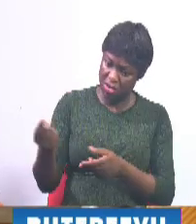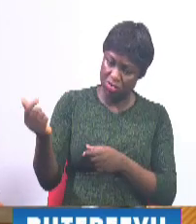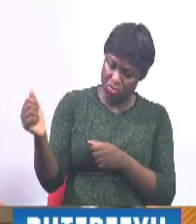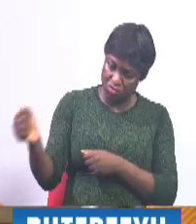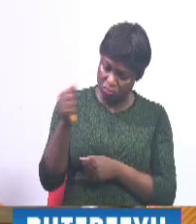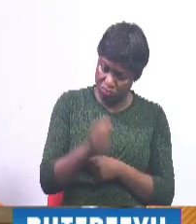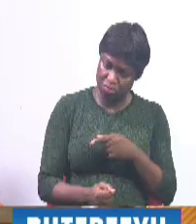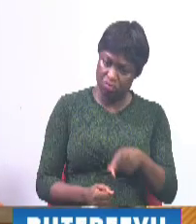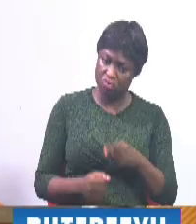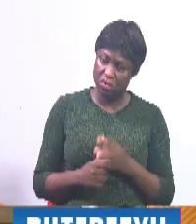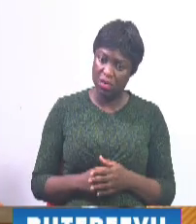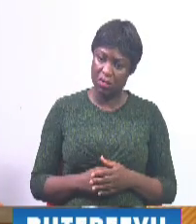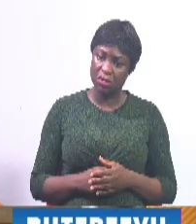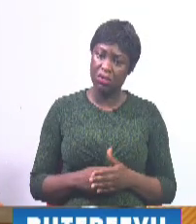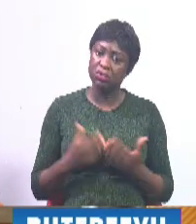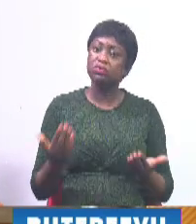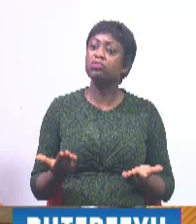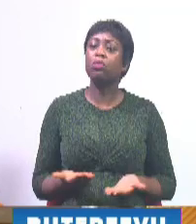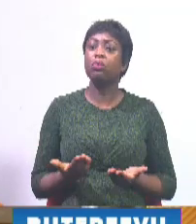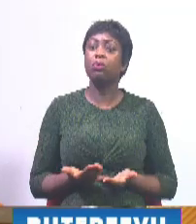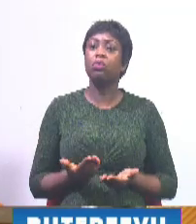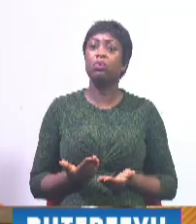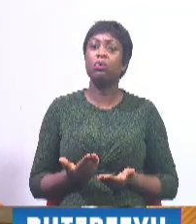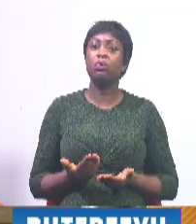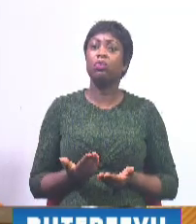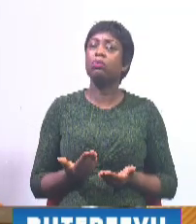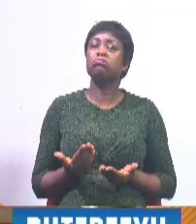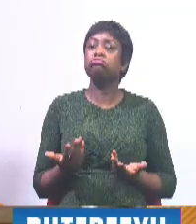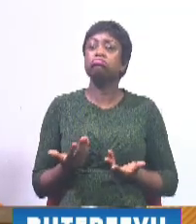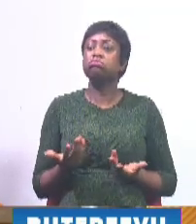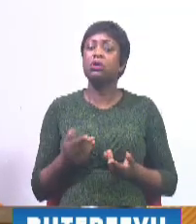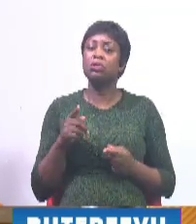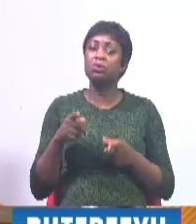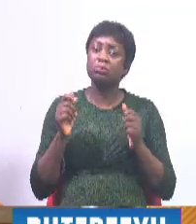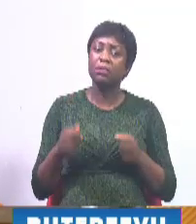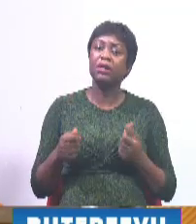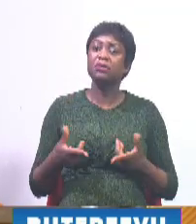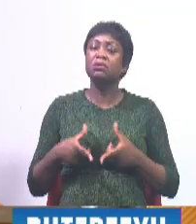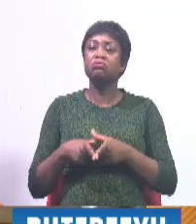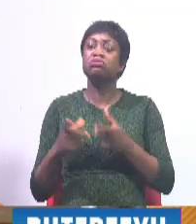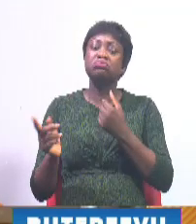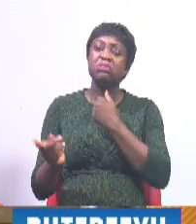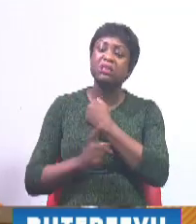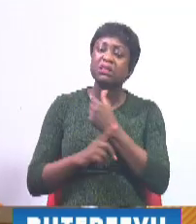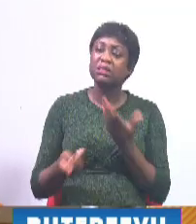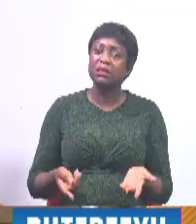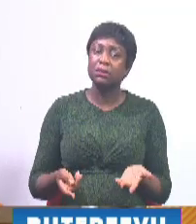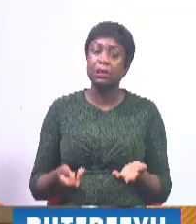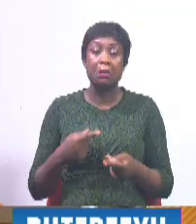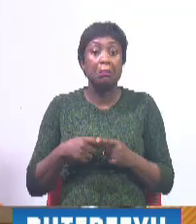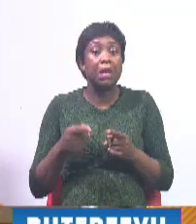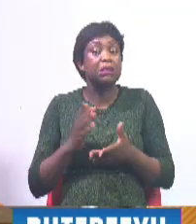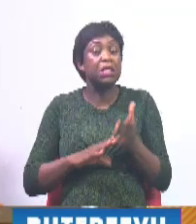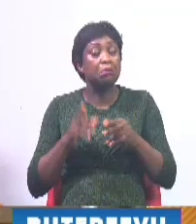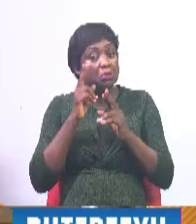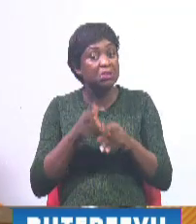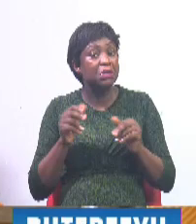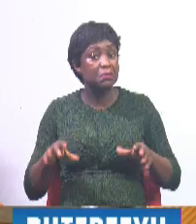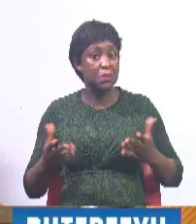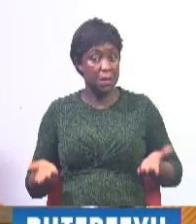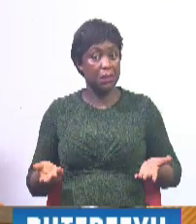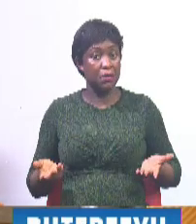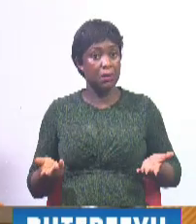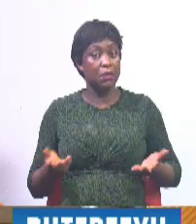kyokka ekiyinza okubalemesa okukiika eri nakyo eri abatakiwana kitiibwa ekyo ky'oyagala okuleeta nikyo kikulu kyekiyinza okugamba